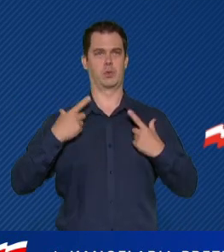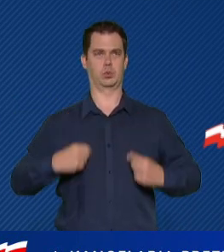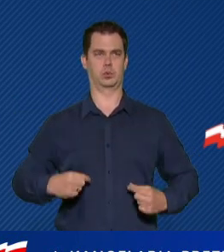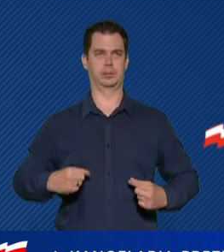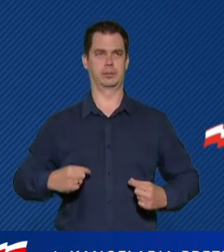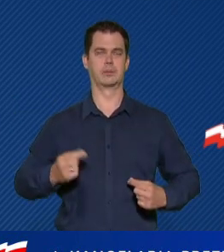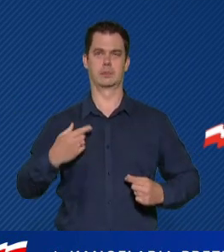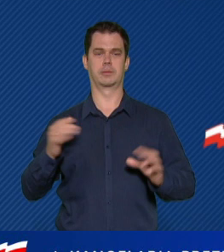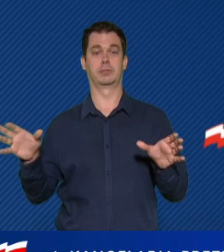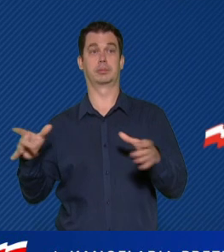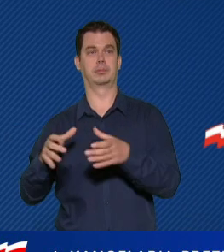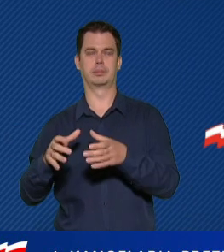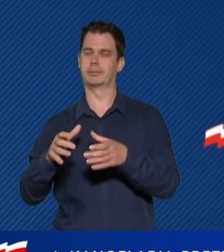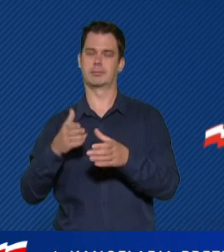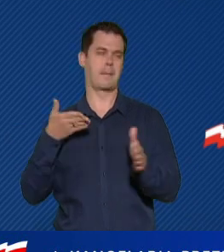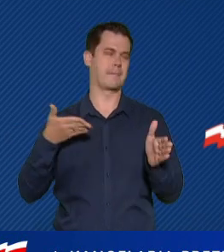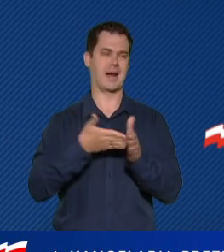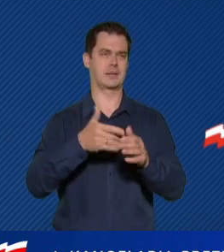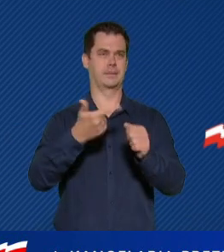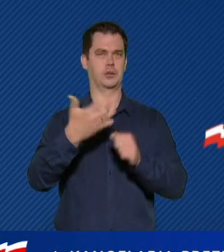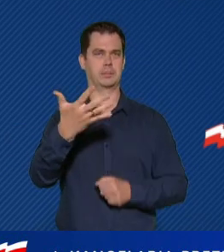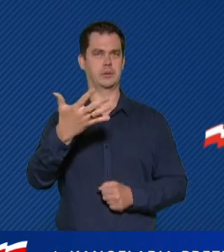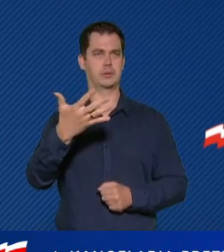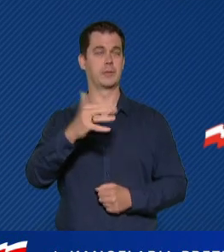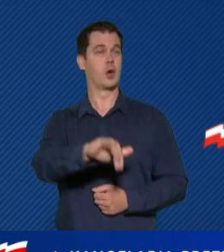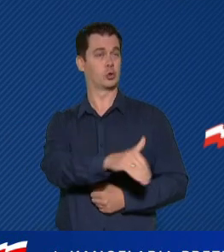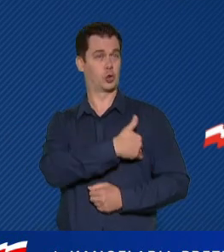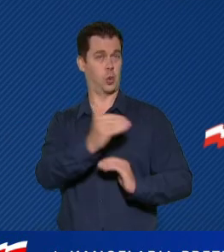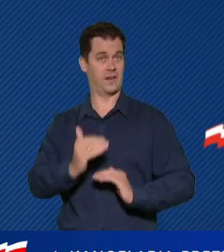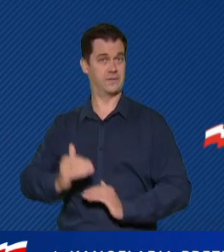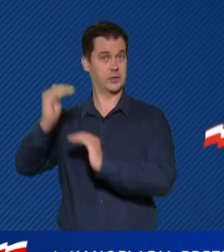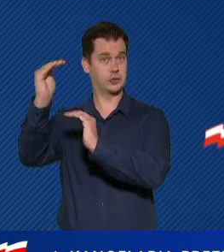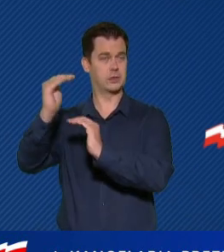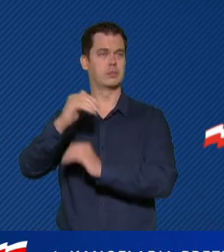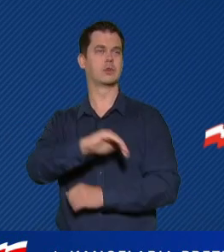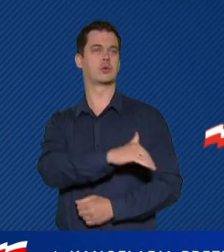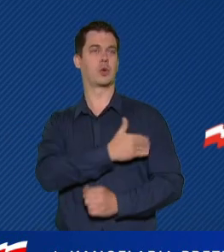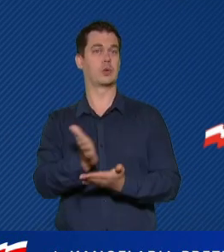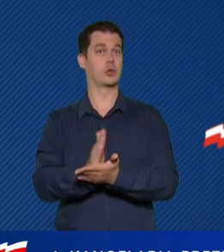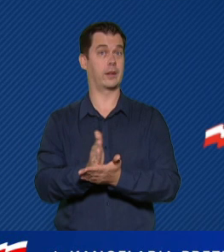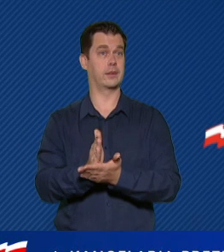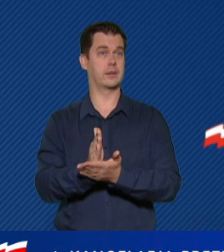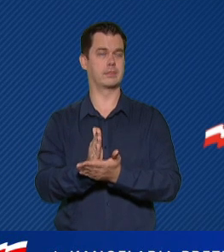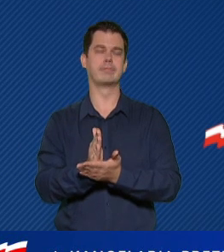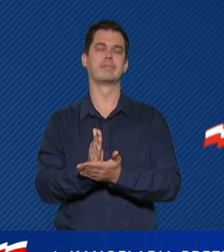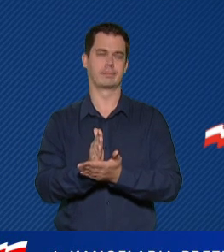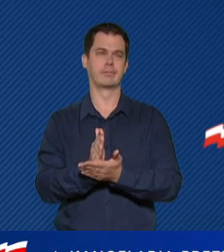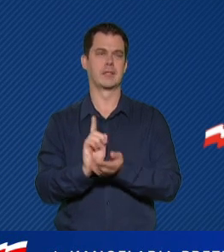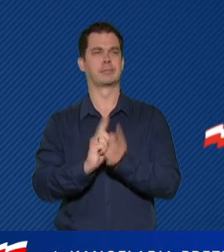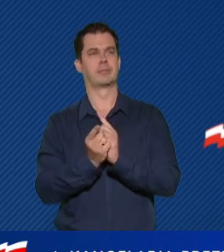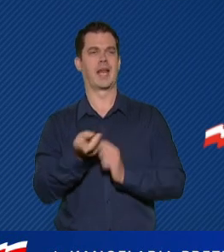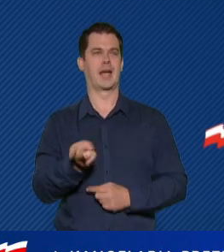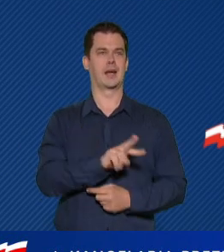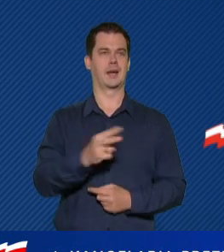do liczby 25 osób. Szkoły wyższe i szkoły średnie przechodzą w tryb nauczania